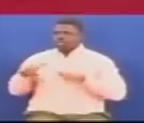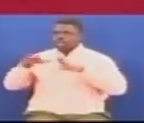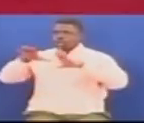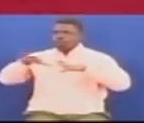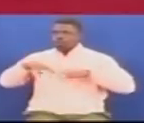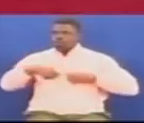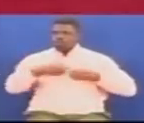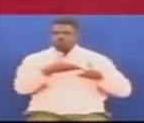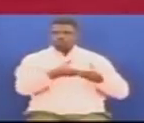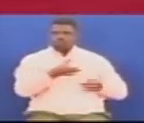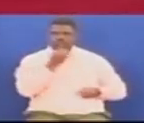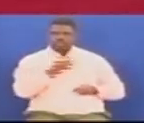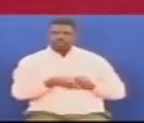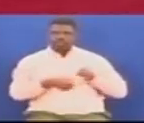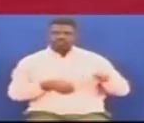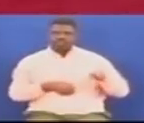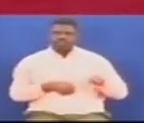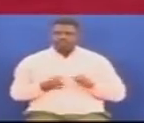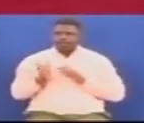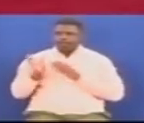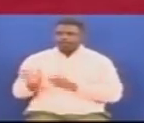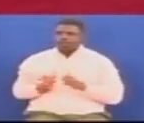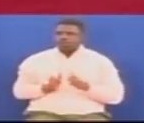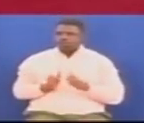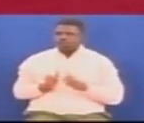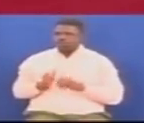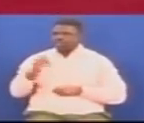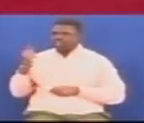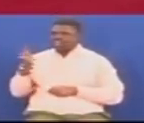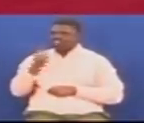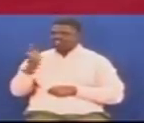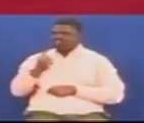2018 na mpango wa maendeleo wa taifa